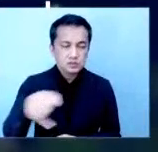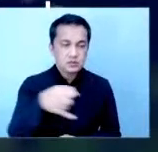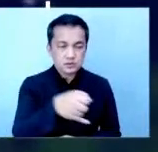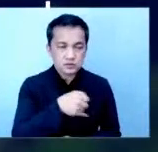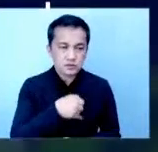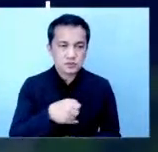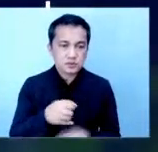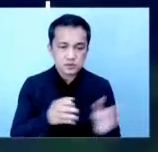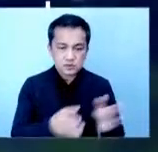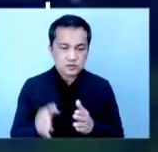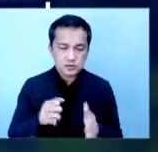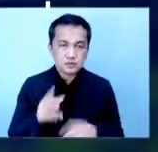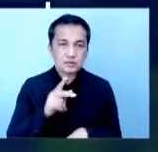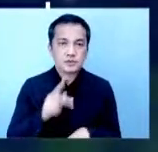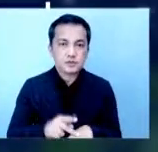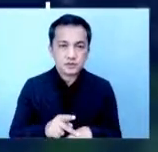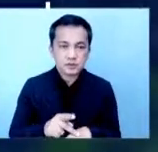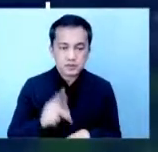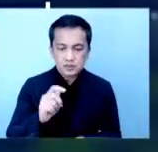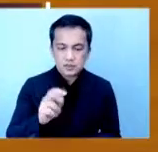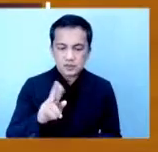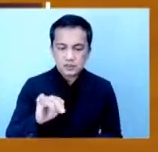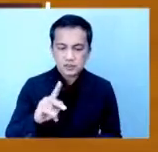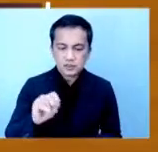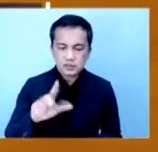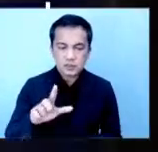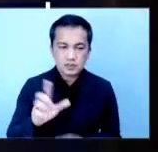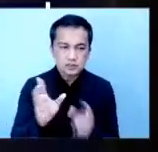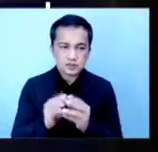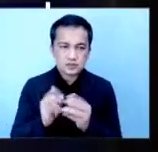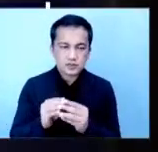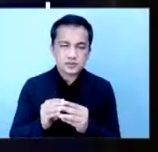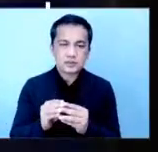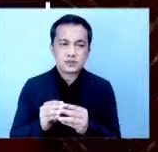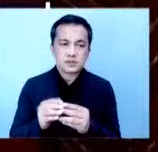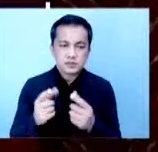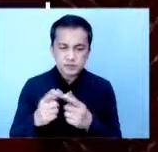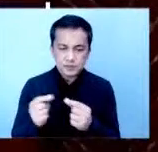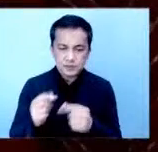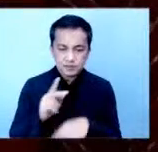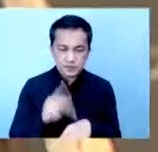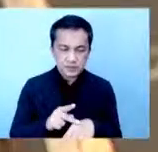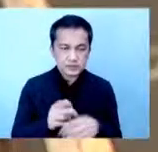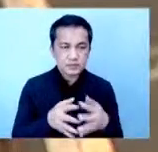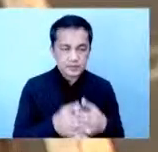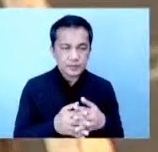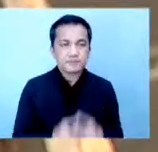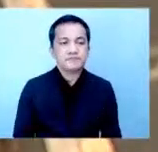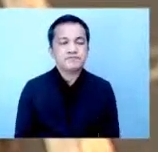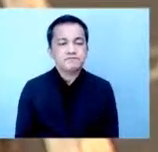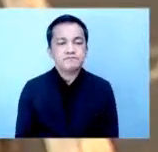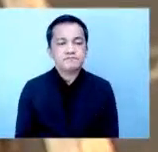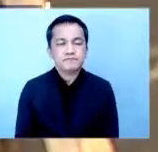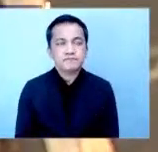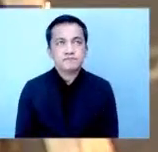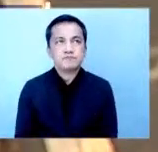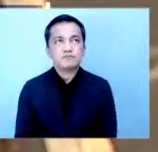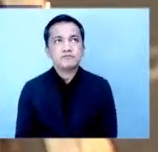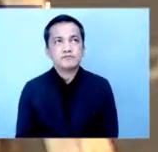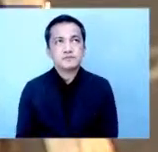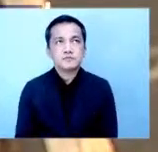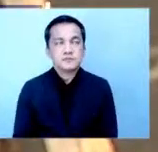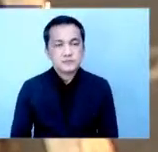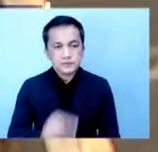ang ating bansa sa trilateral summit sa pagitan ng Japan, Pilipinas at Amerika. Ayon kay National